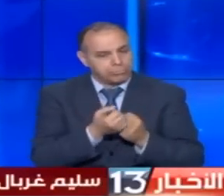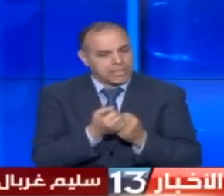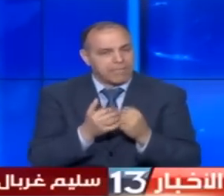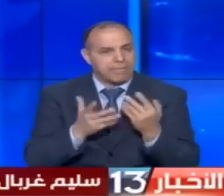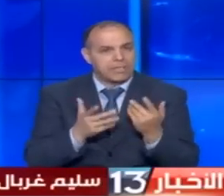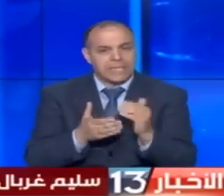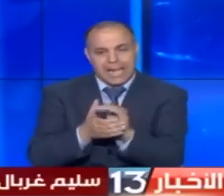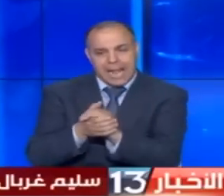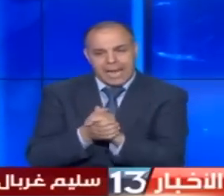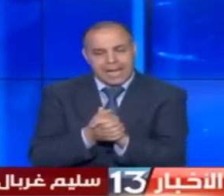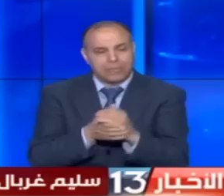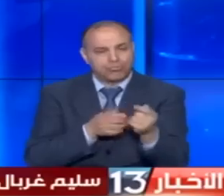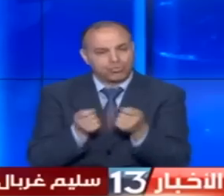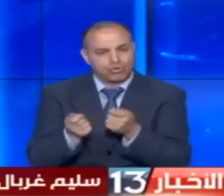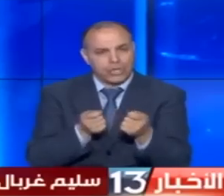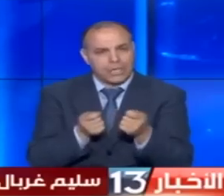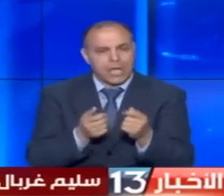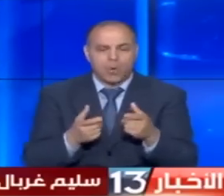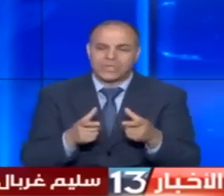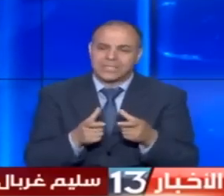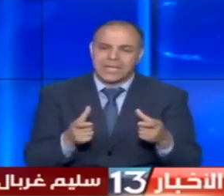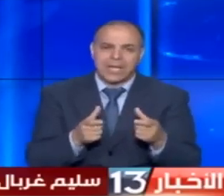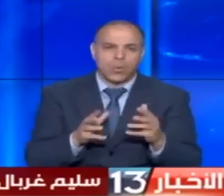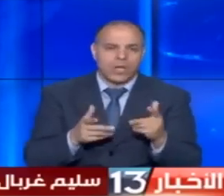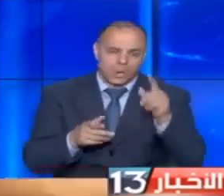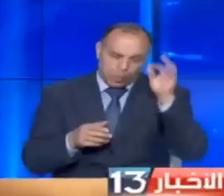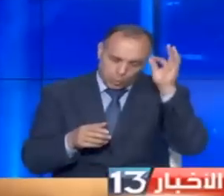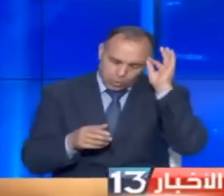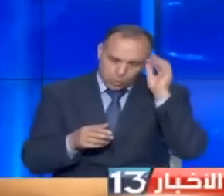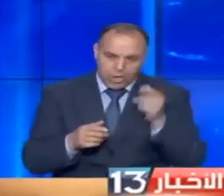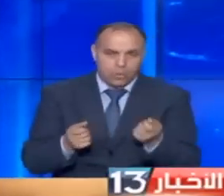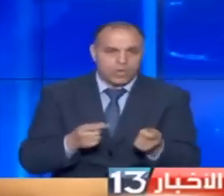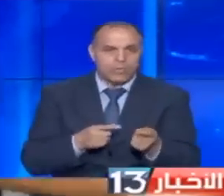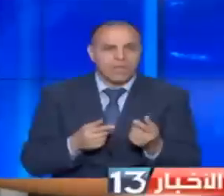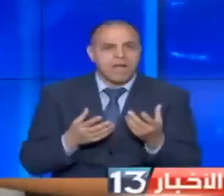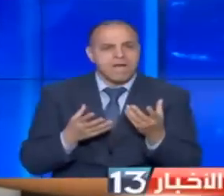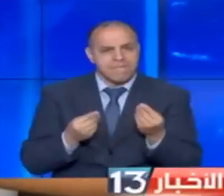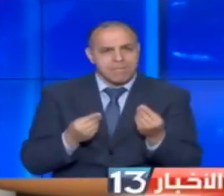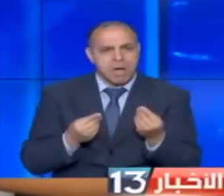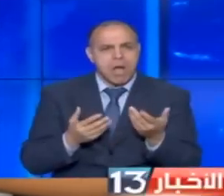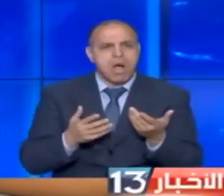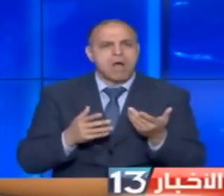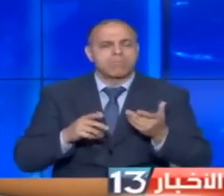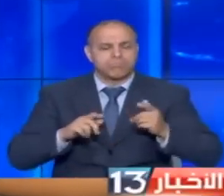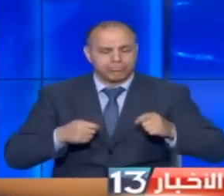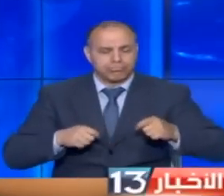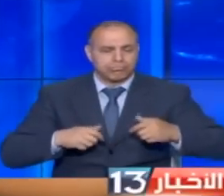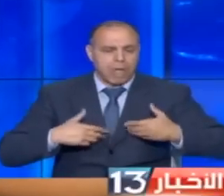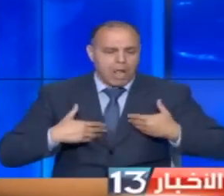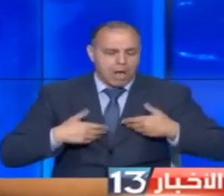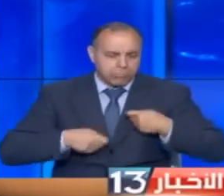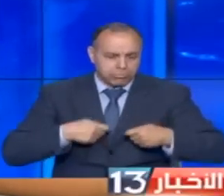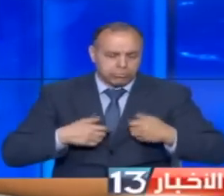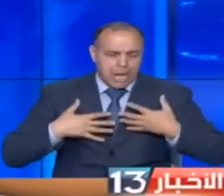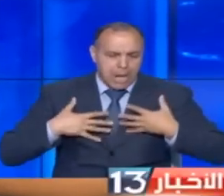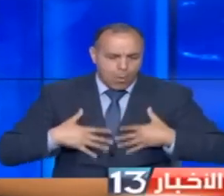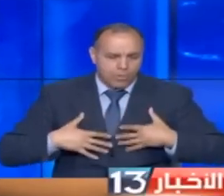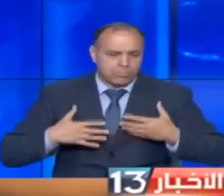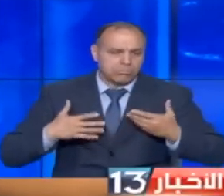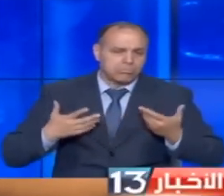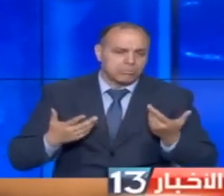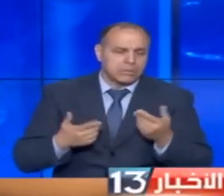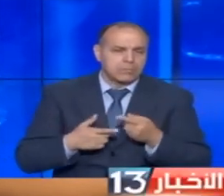بالعلاقات التجاريه والصناعيه بين البلدين الاحذيه الجلود ال ال الملابس ال ال